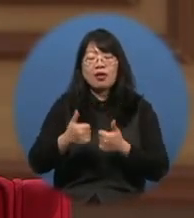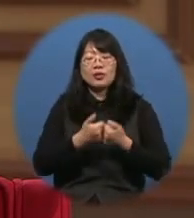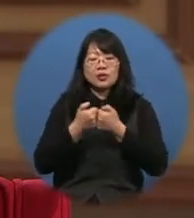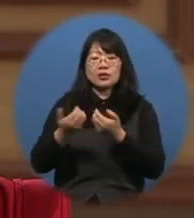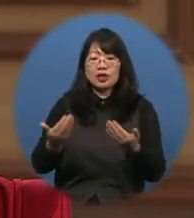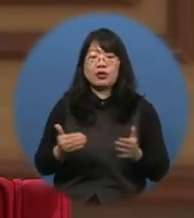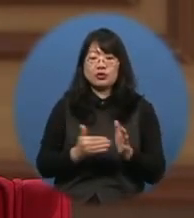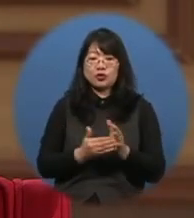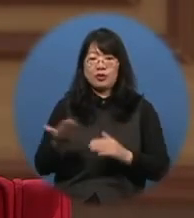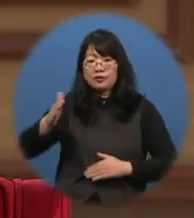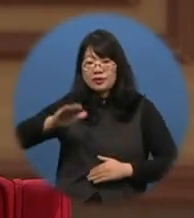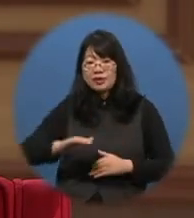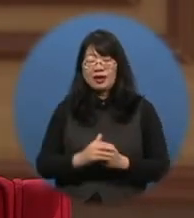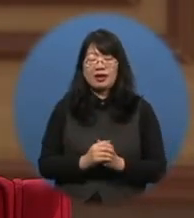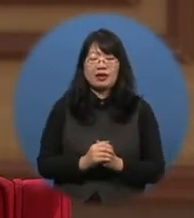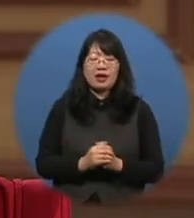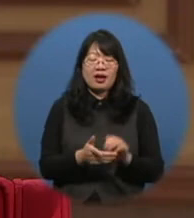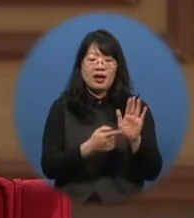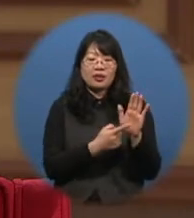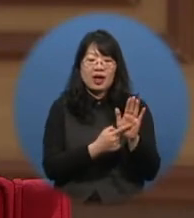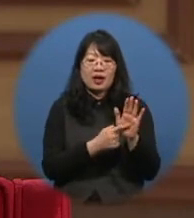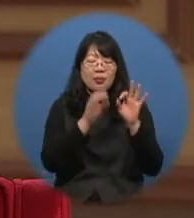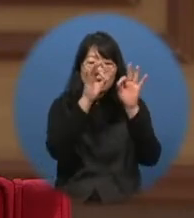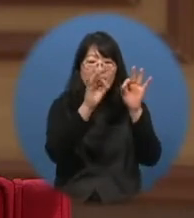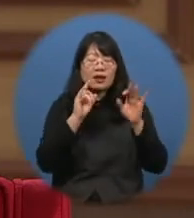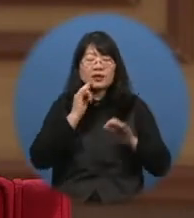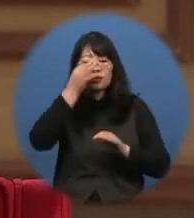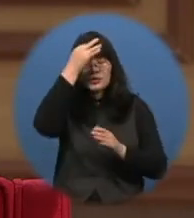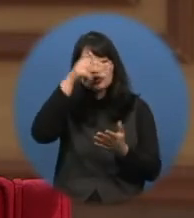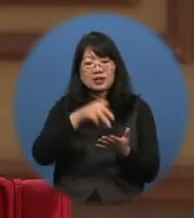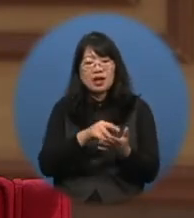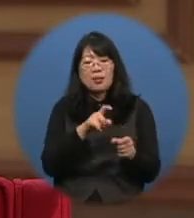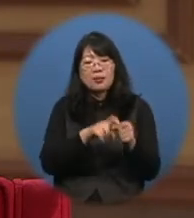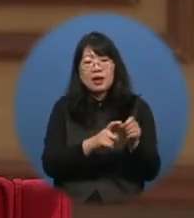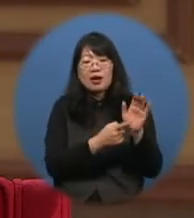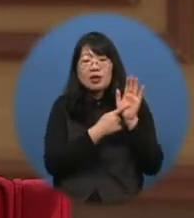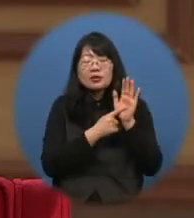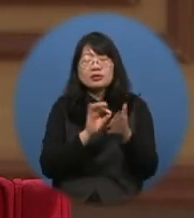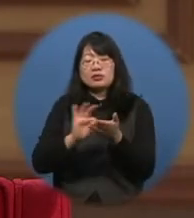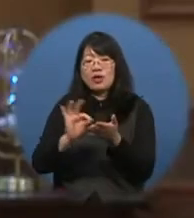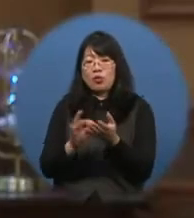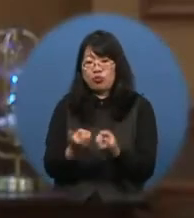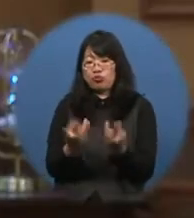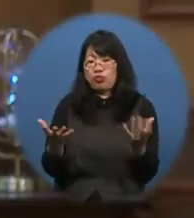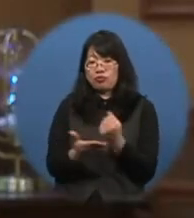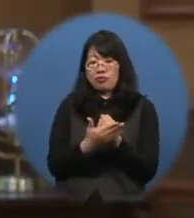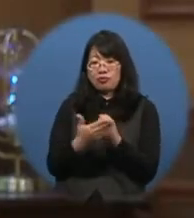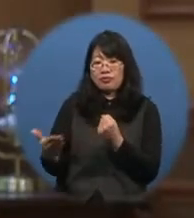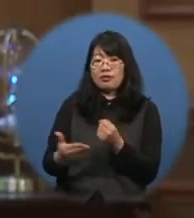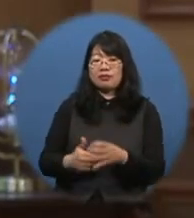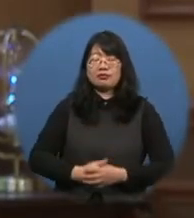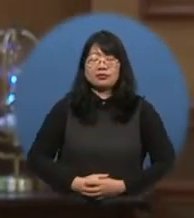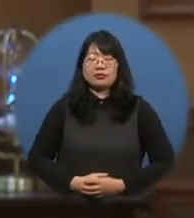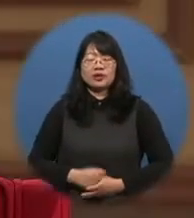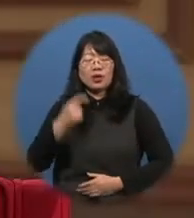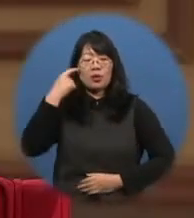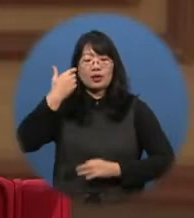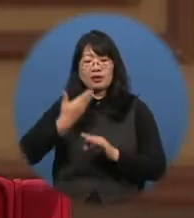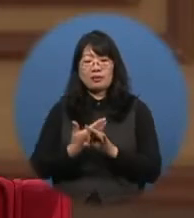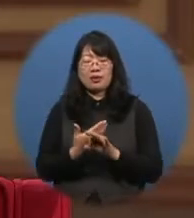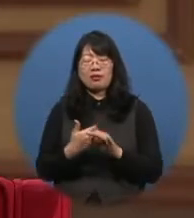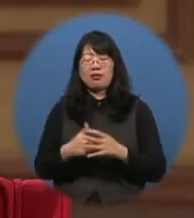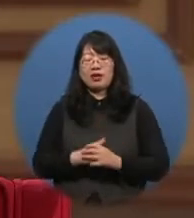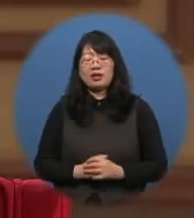논의를 해 주셨는데 광고에서도 이제 예술적 표현이라는 거는 사용될 수밖에 없고 네. 예. 왜냐하면